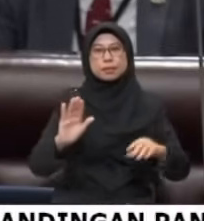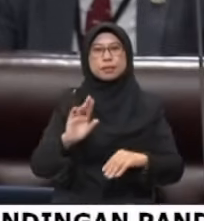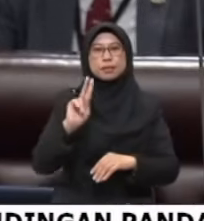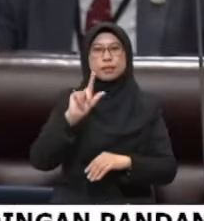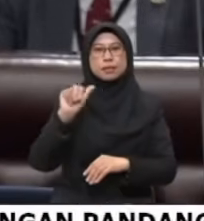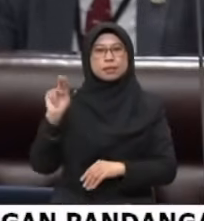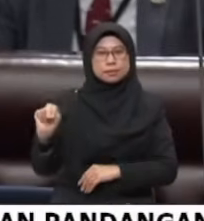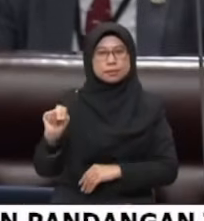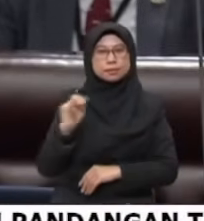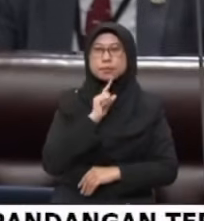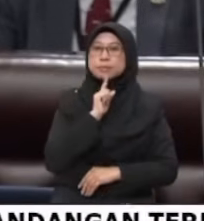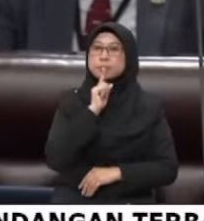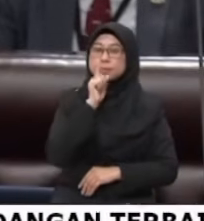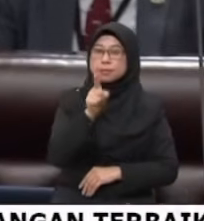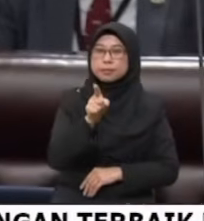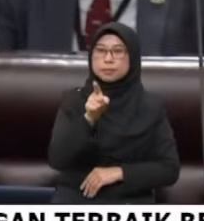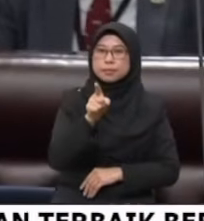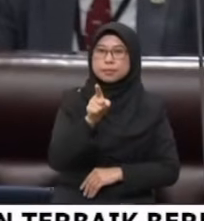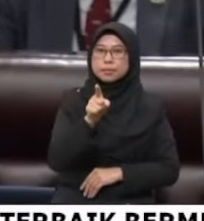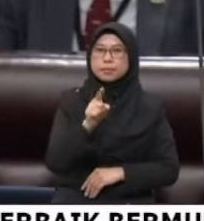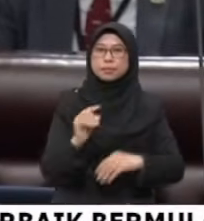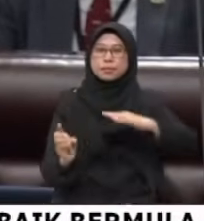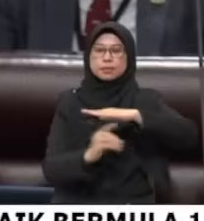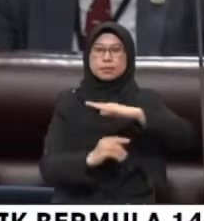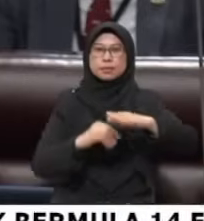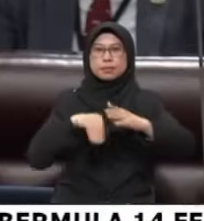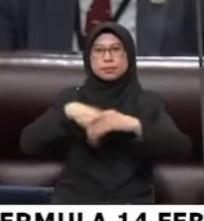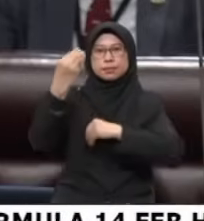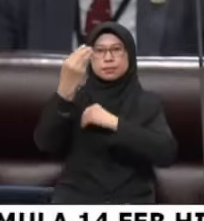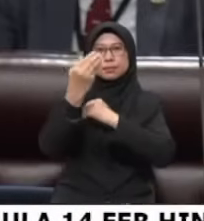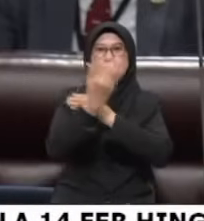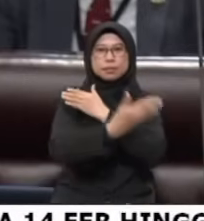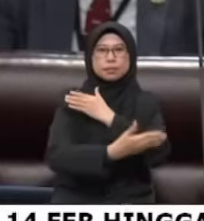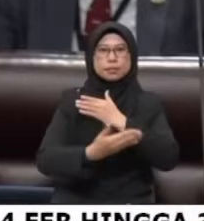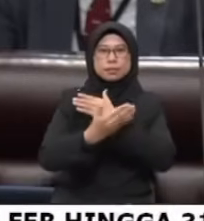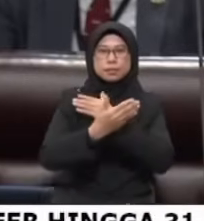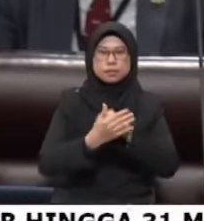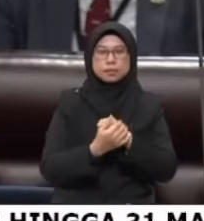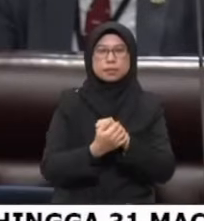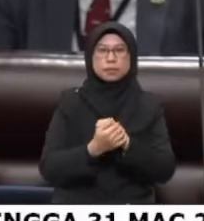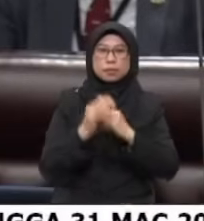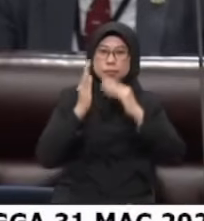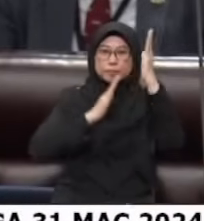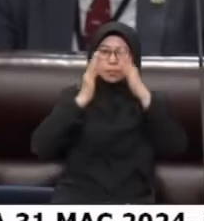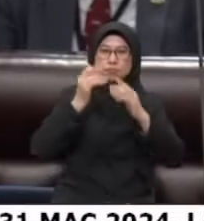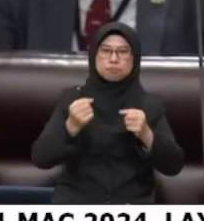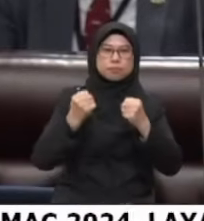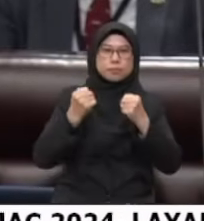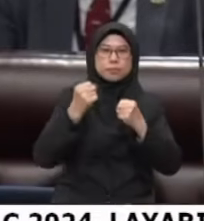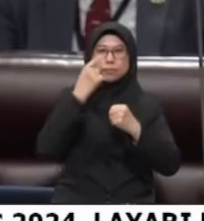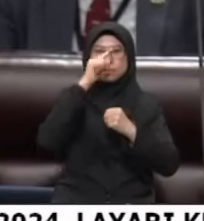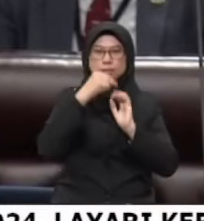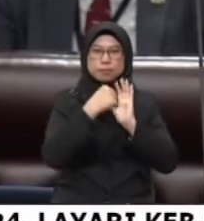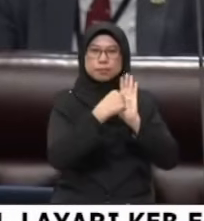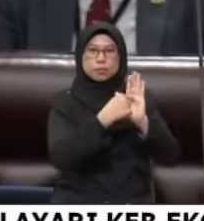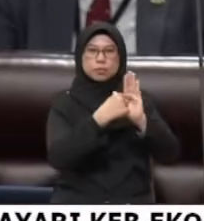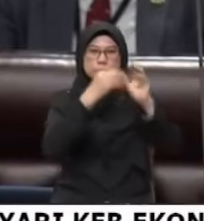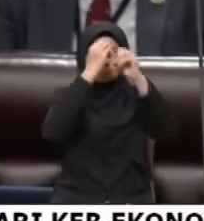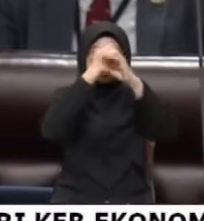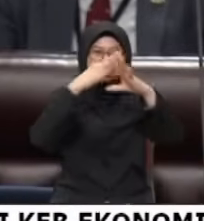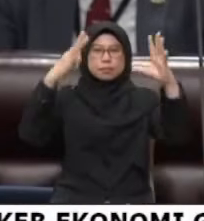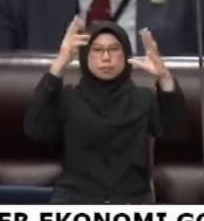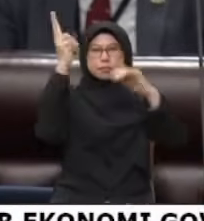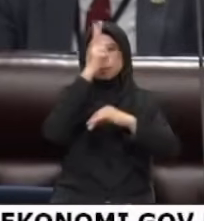Luar akan memastikan pelaksanaan dasar luar negara Malaysia sentiasa Teguh bagi mencerminkan aspirasi